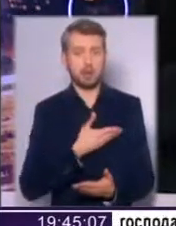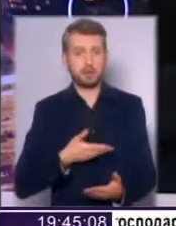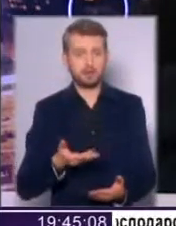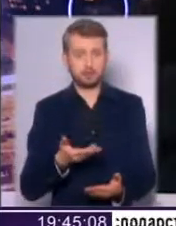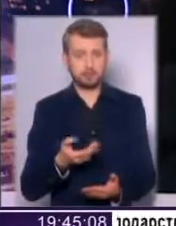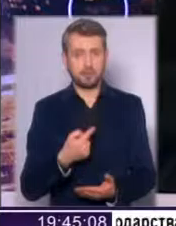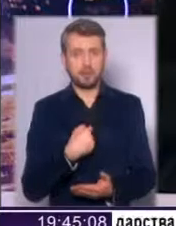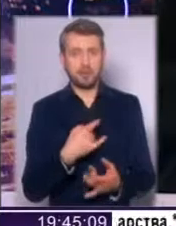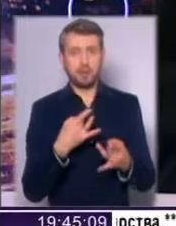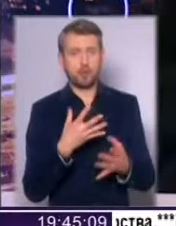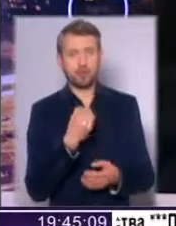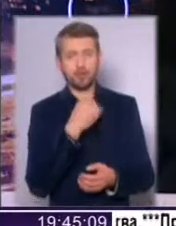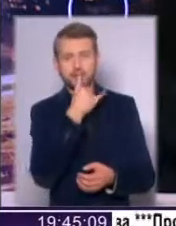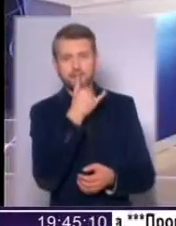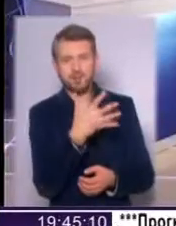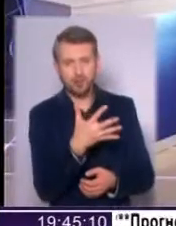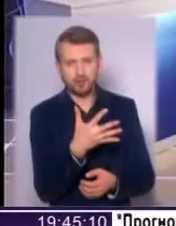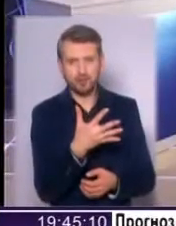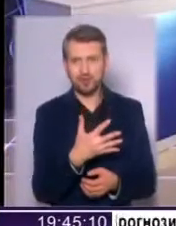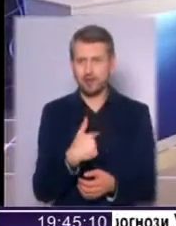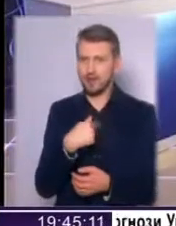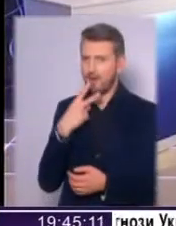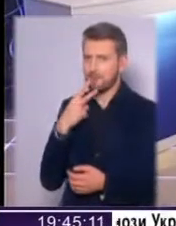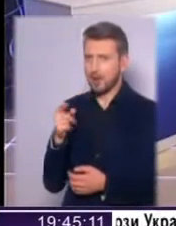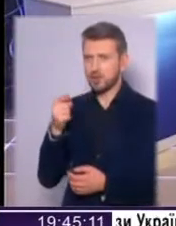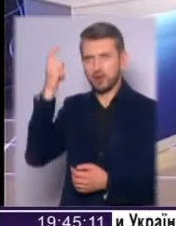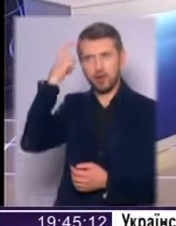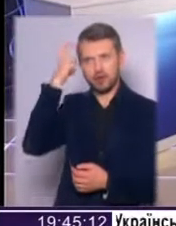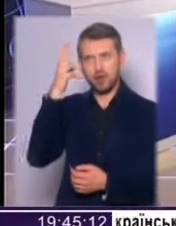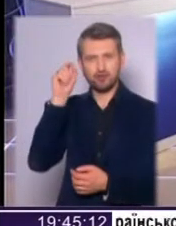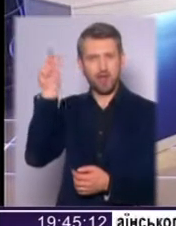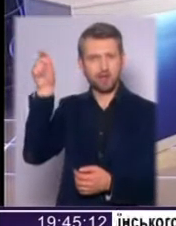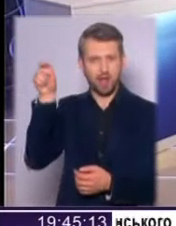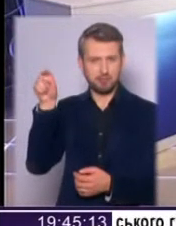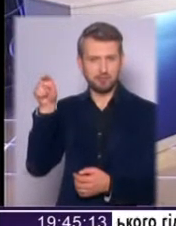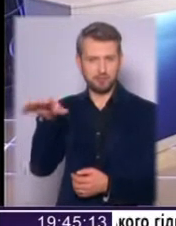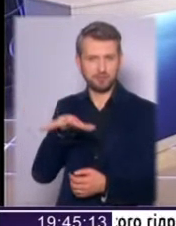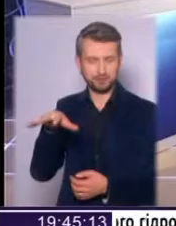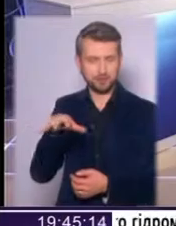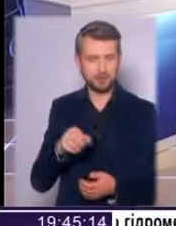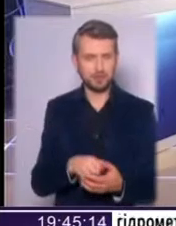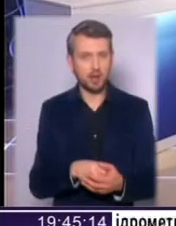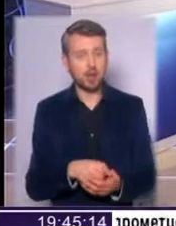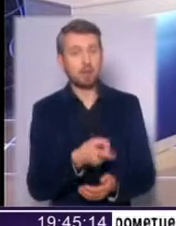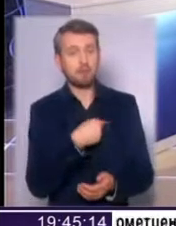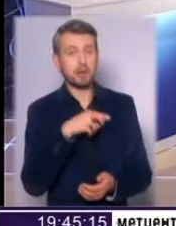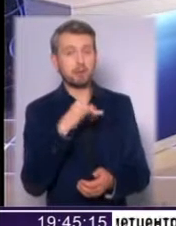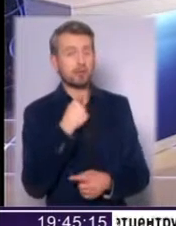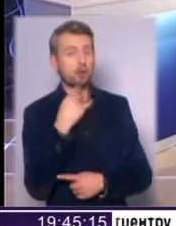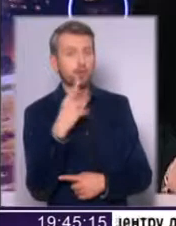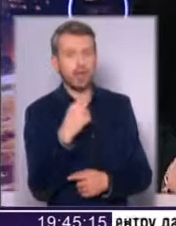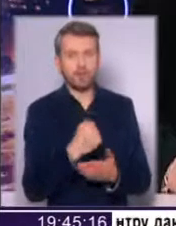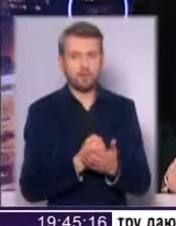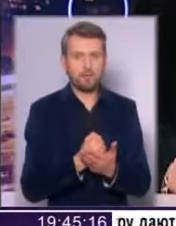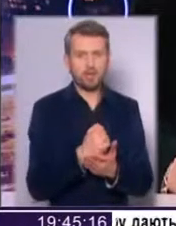Я просто ще не можу. Я бачу, ви що якось так на підсвідомості там знаходитесь, я бачу. Ми би проголосували за, висунули